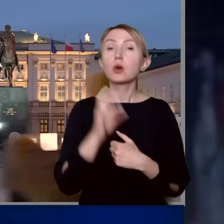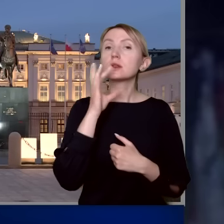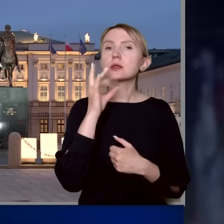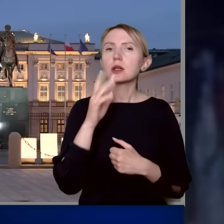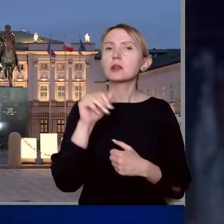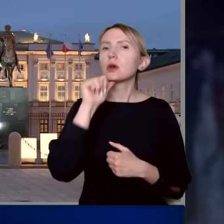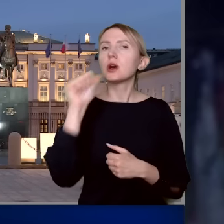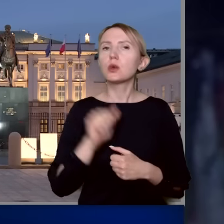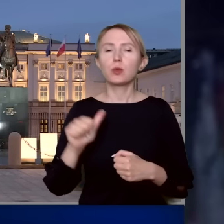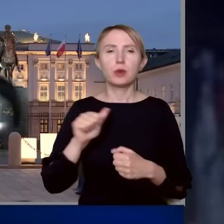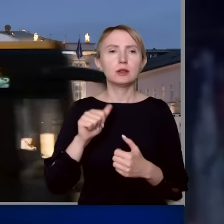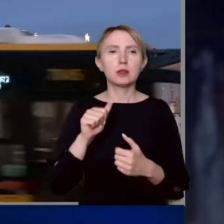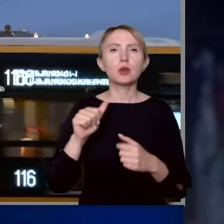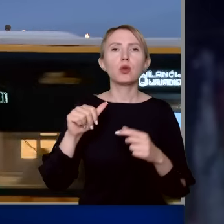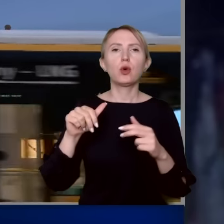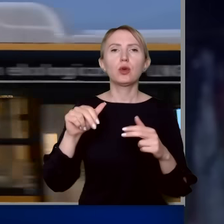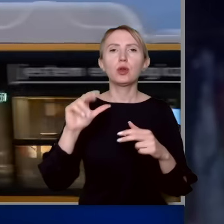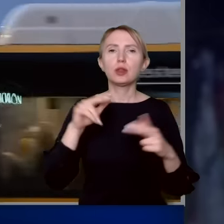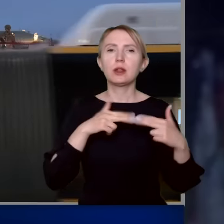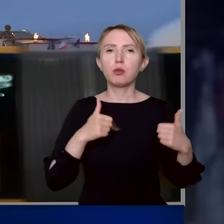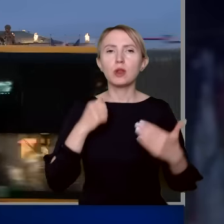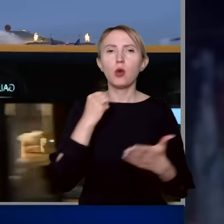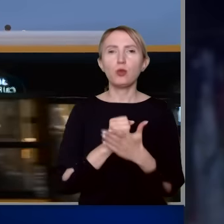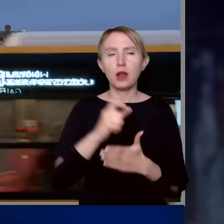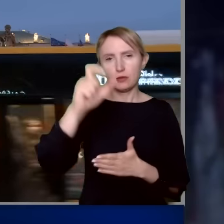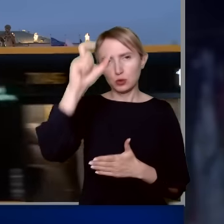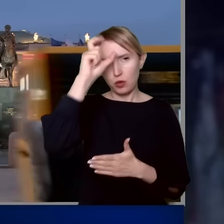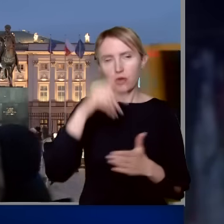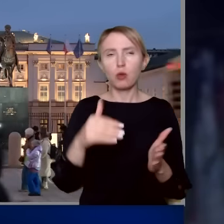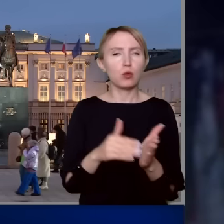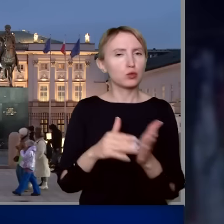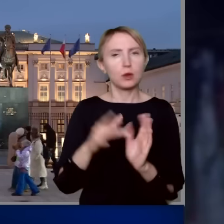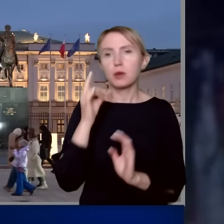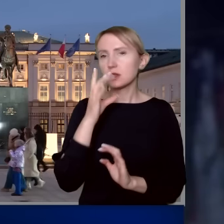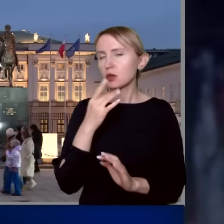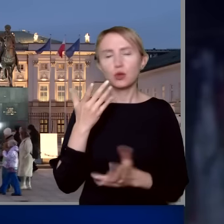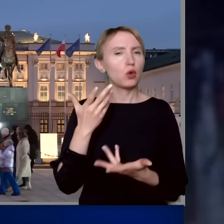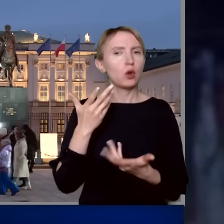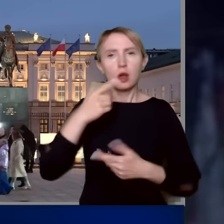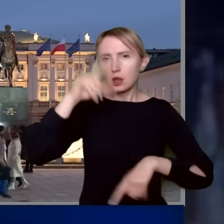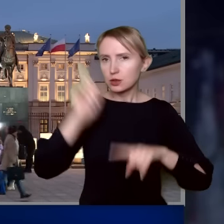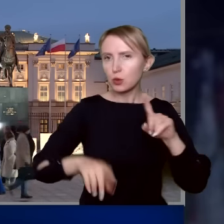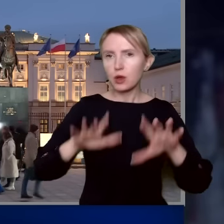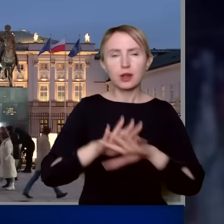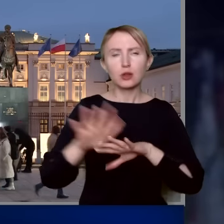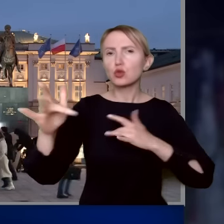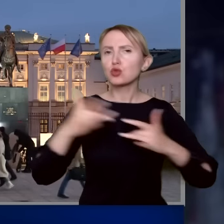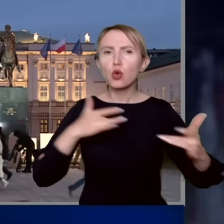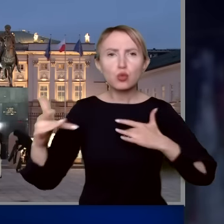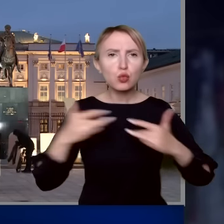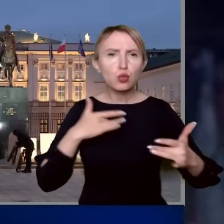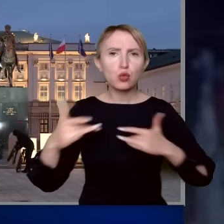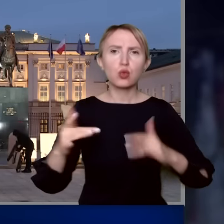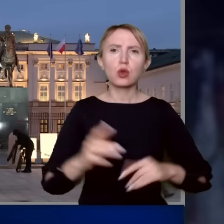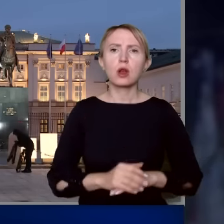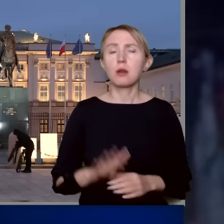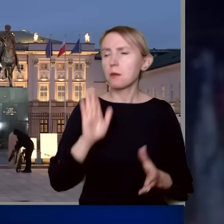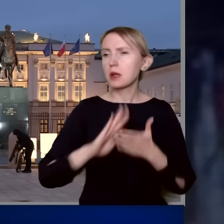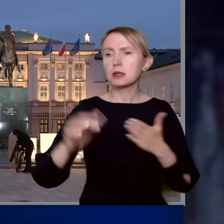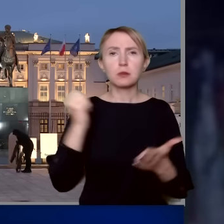Praw Człowieka tutaj będzie konieczna na niehumanitarne, nieludzkie traktowanie. To są tortury. To jest bezprawne